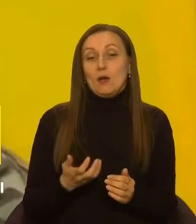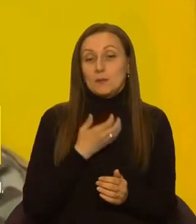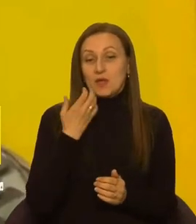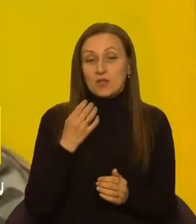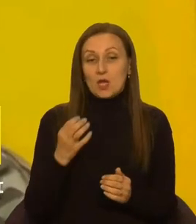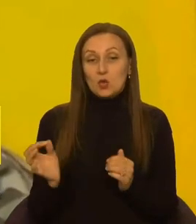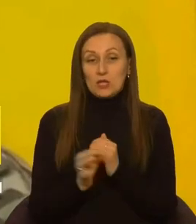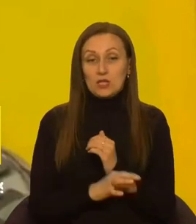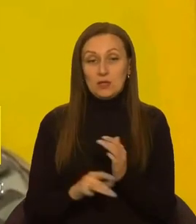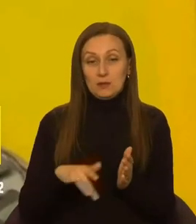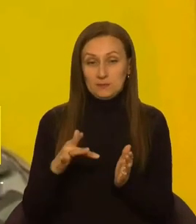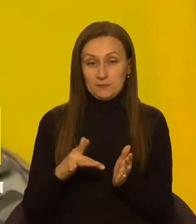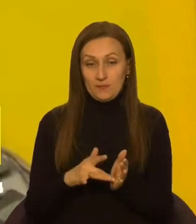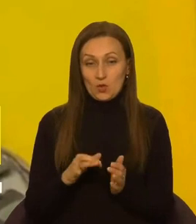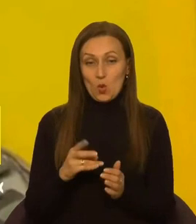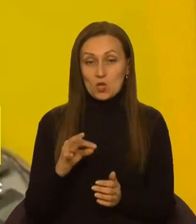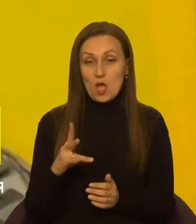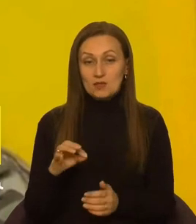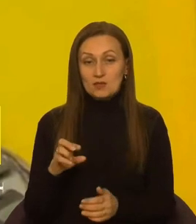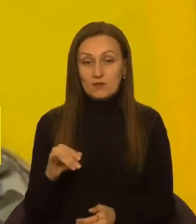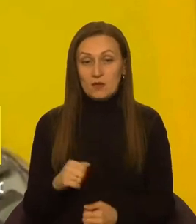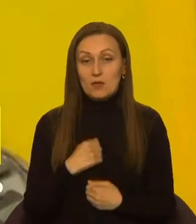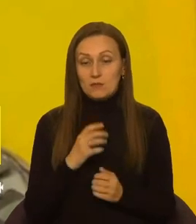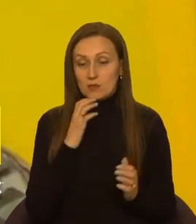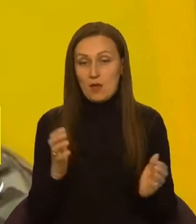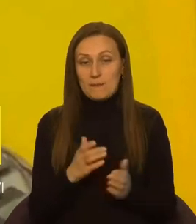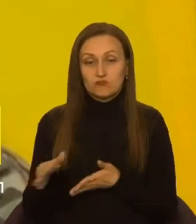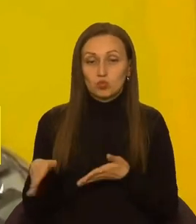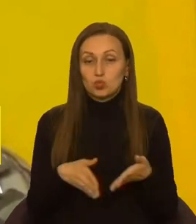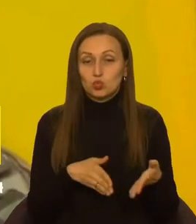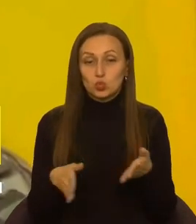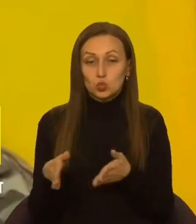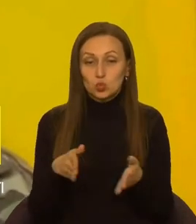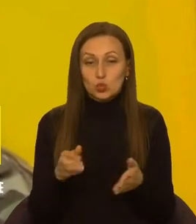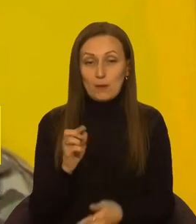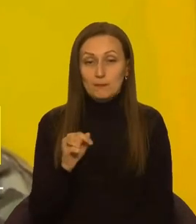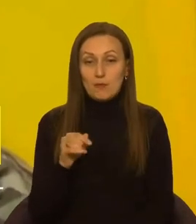дорогу Бахмут-Костянтинівка і намагаємося зберегти дорогу